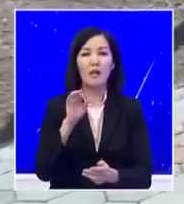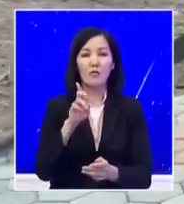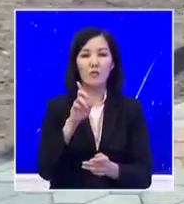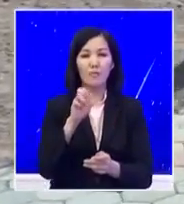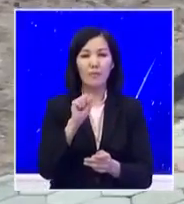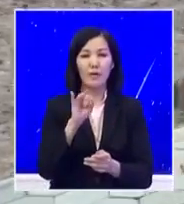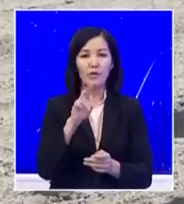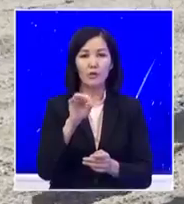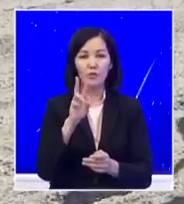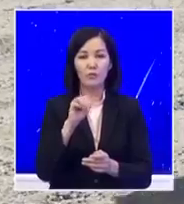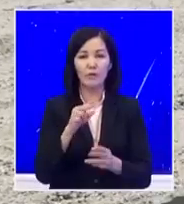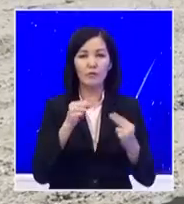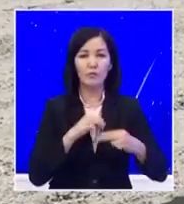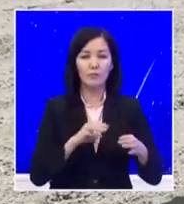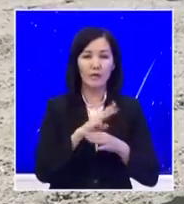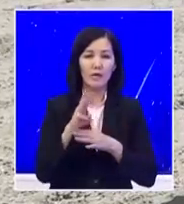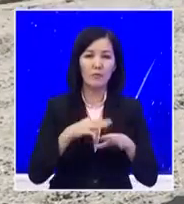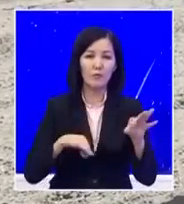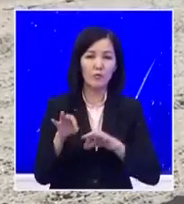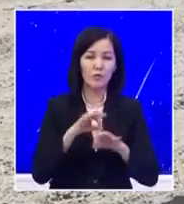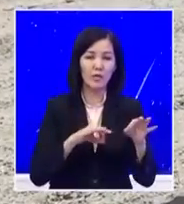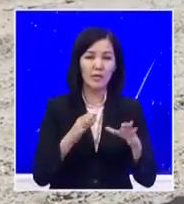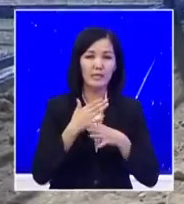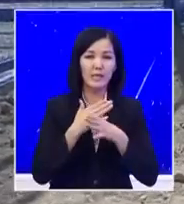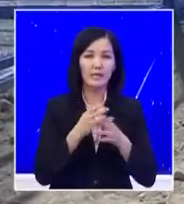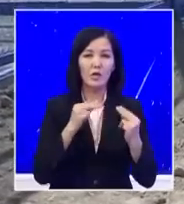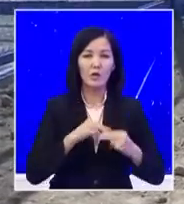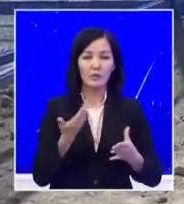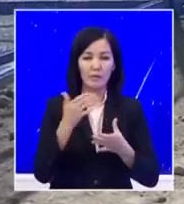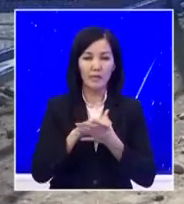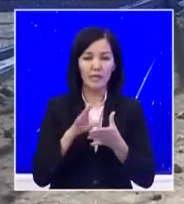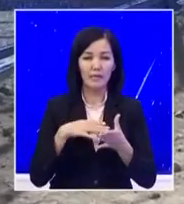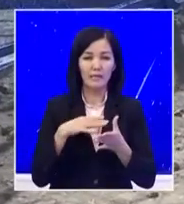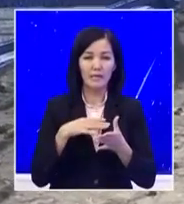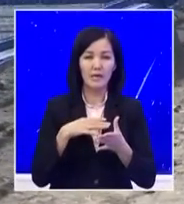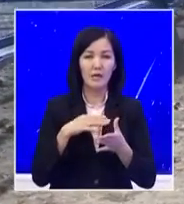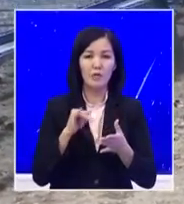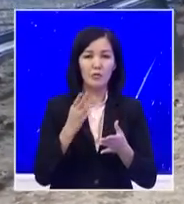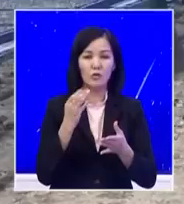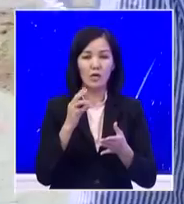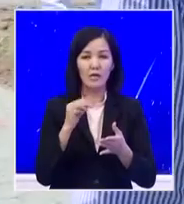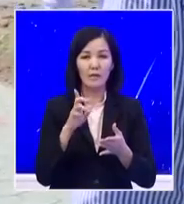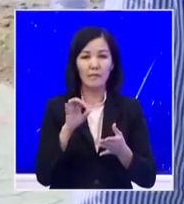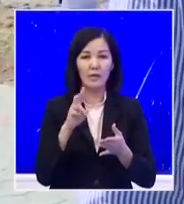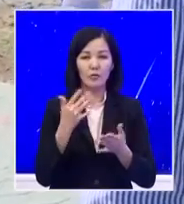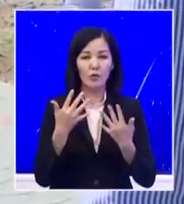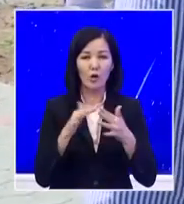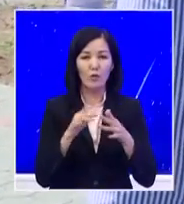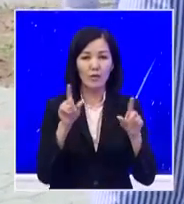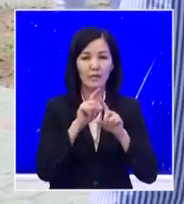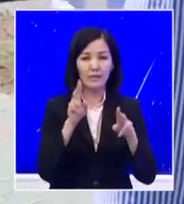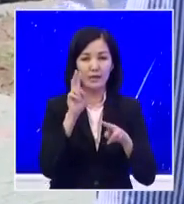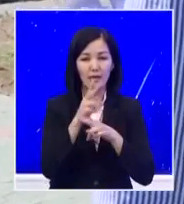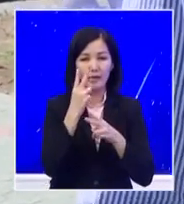Батыржан Құлаймергенұлы жұмыспен қамтудың жол картасы аясында жұмыстармен танысты. Әуелі Шарал мен Бескөл ауылдық округіндегі нысандарды